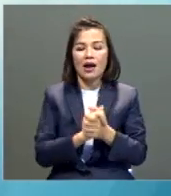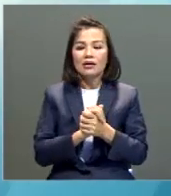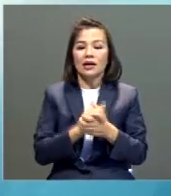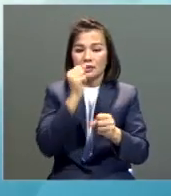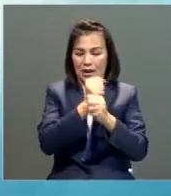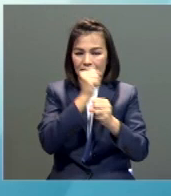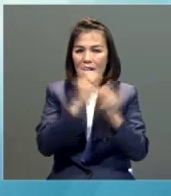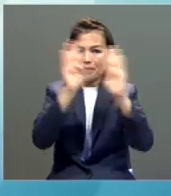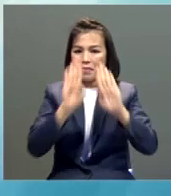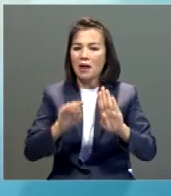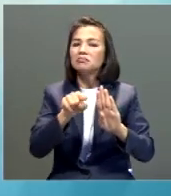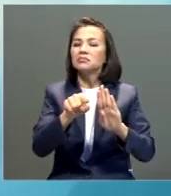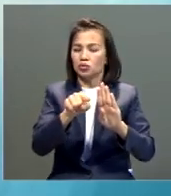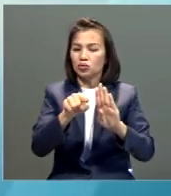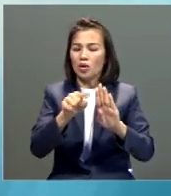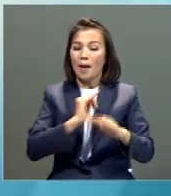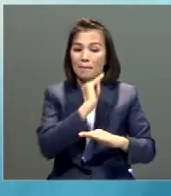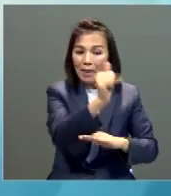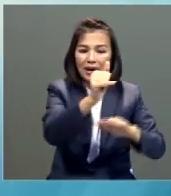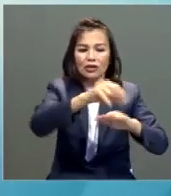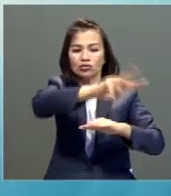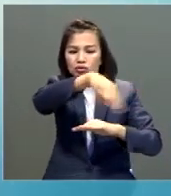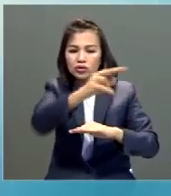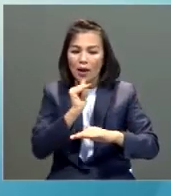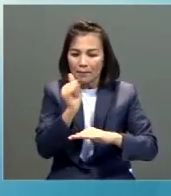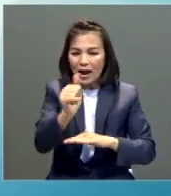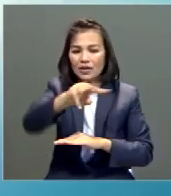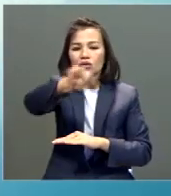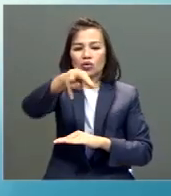กมากขึ้นไม่ได้เป็นเชิงรับแล้วนะครับเพื่อที่เราจะได้ควบคุมโรคนี้โดยเร็วนะครับ